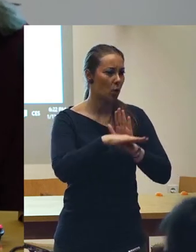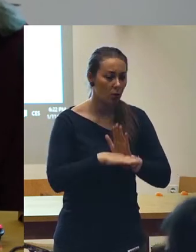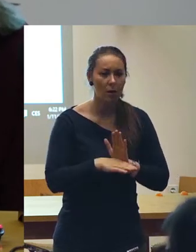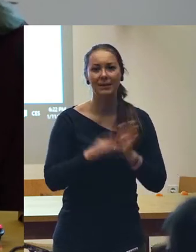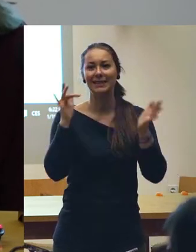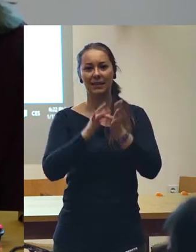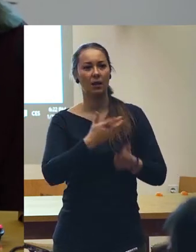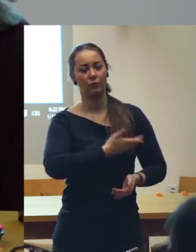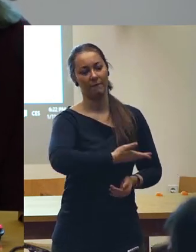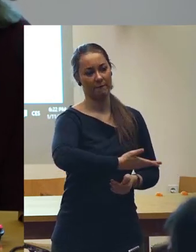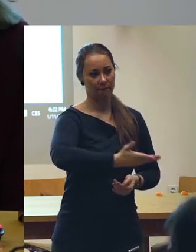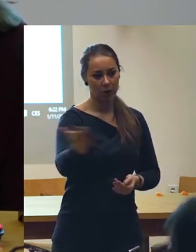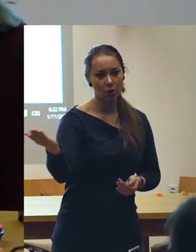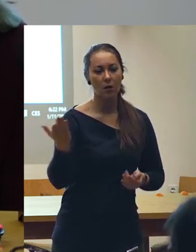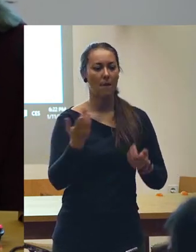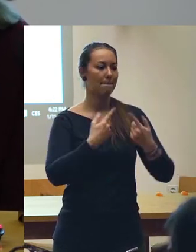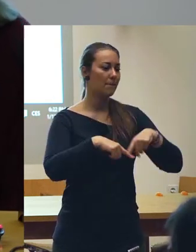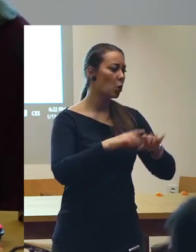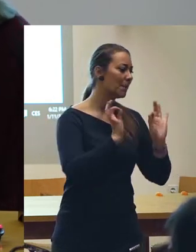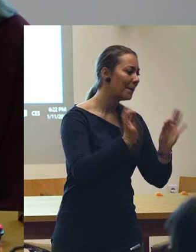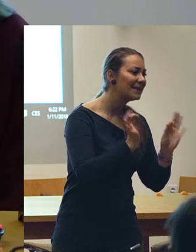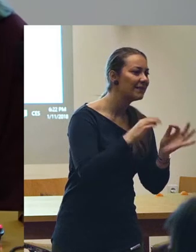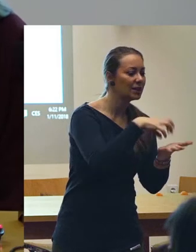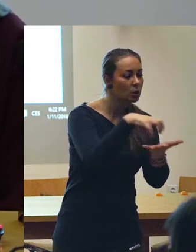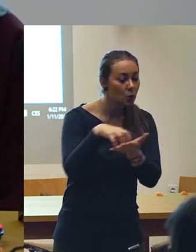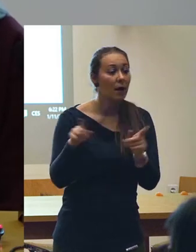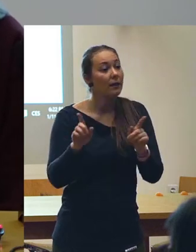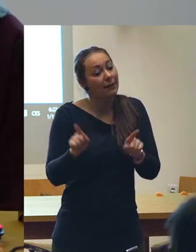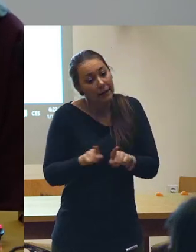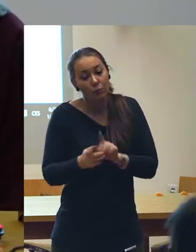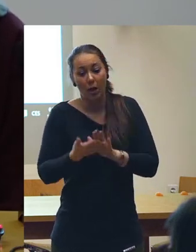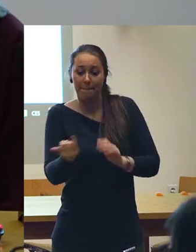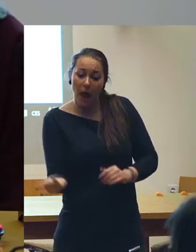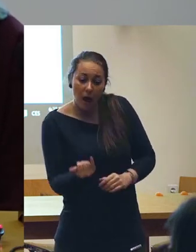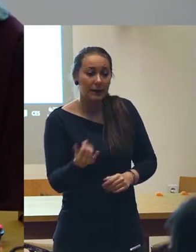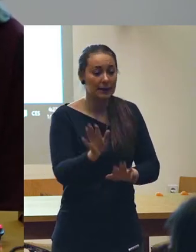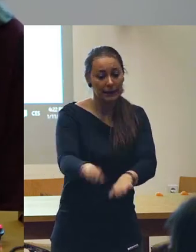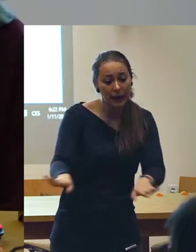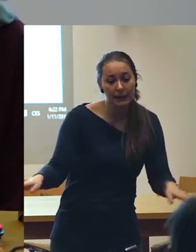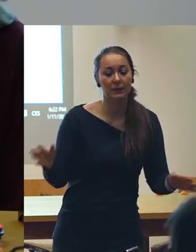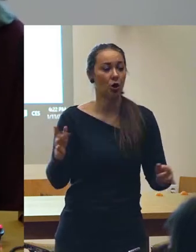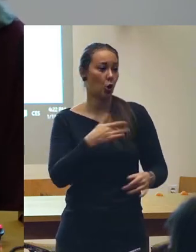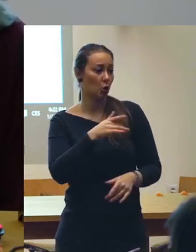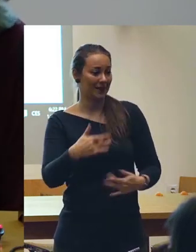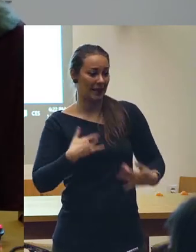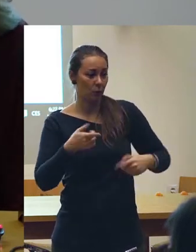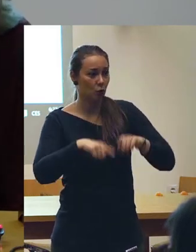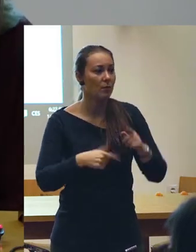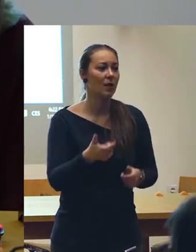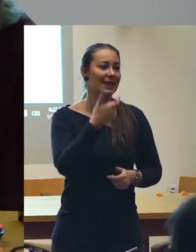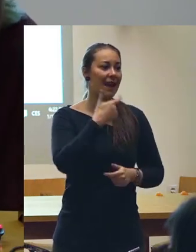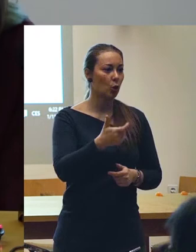širokou veřejnost, včetně specifických skupin návštěvníků, například dětí a mládeže, osob se zdravotním postižením, seniorů a národnostních